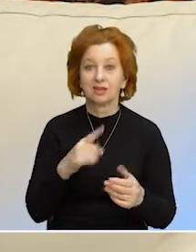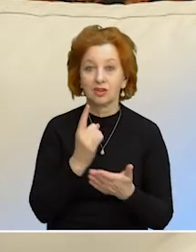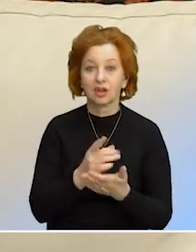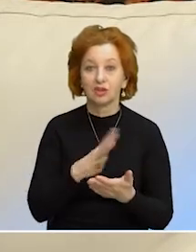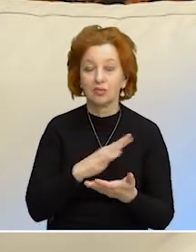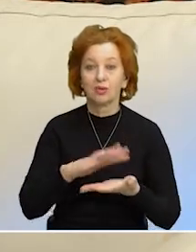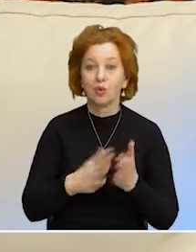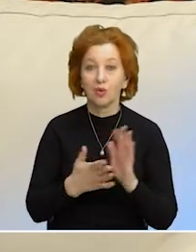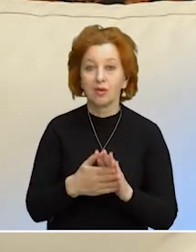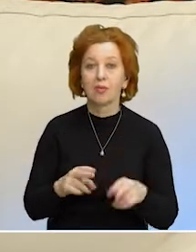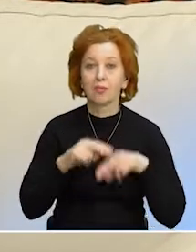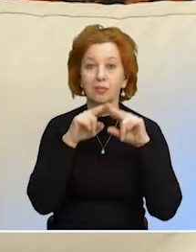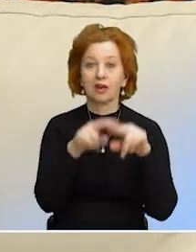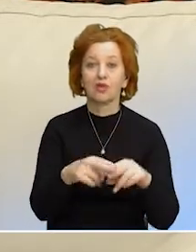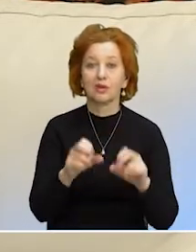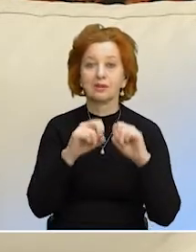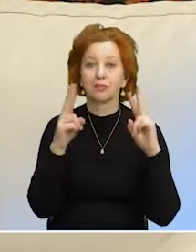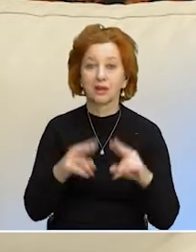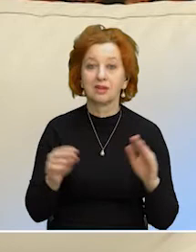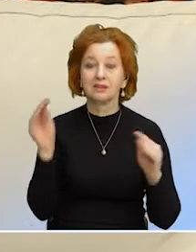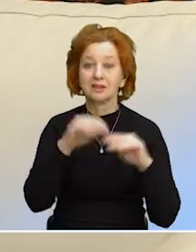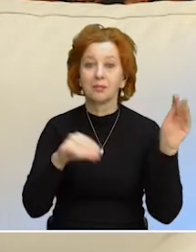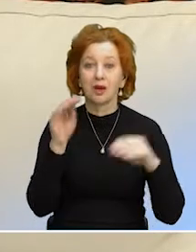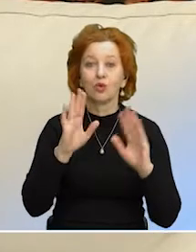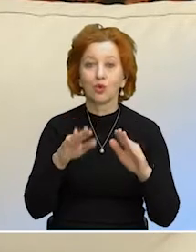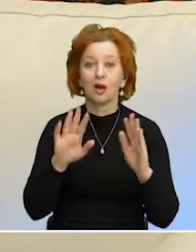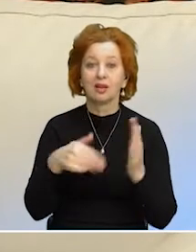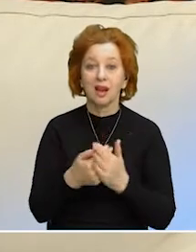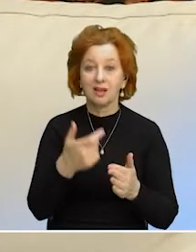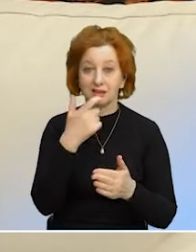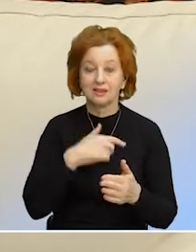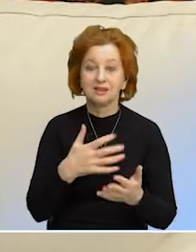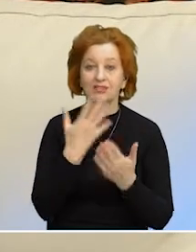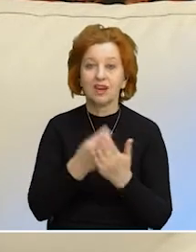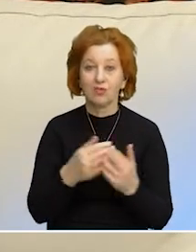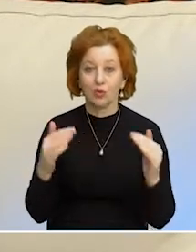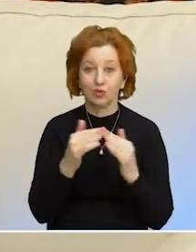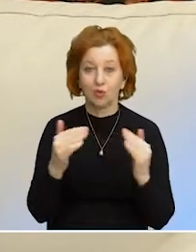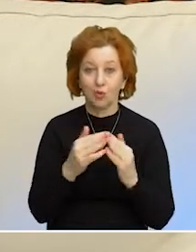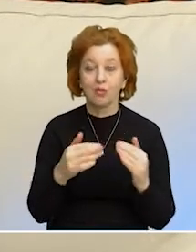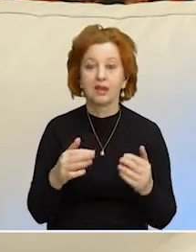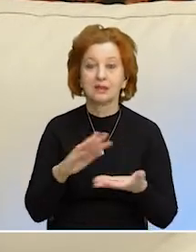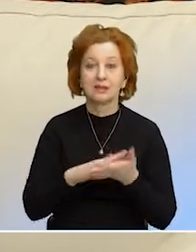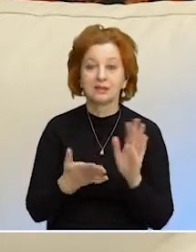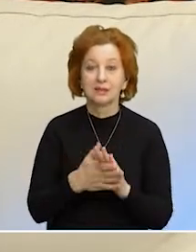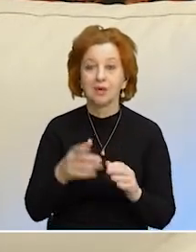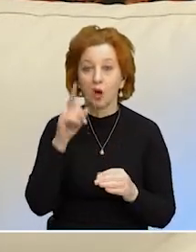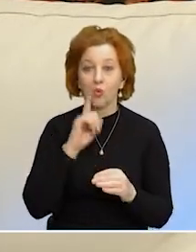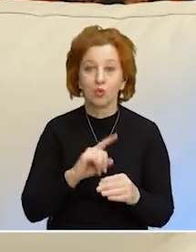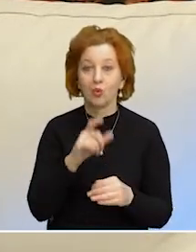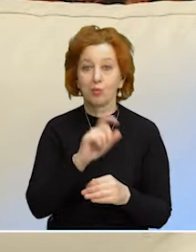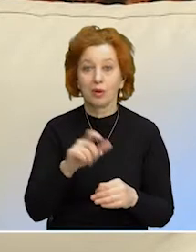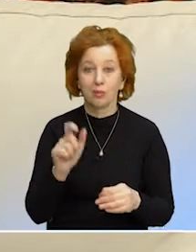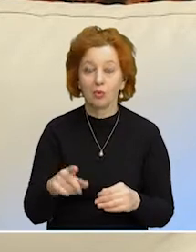условия, и переводят денежные средства на специальные счеты, собирают только для своего многоквартирного дома. Да, две системы, как